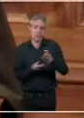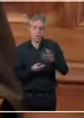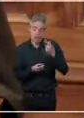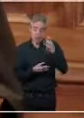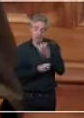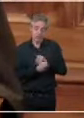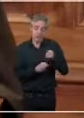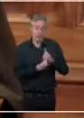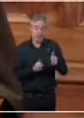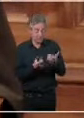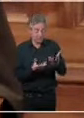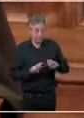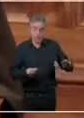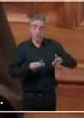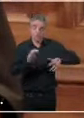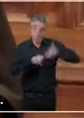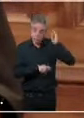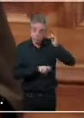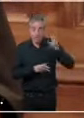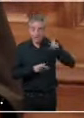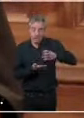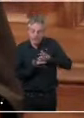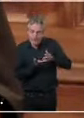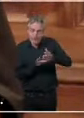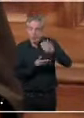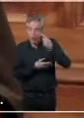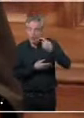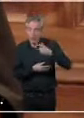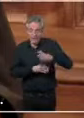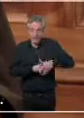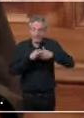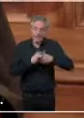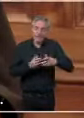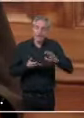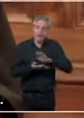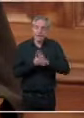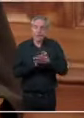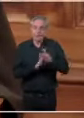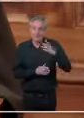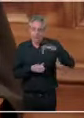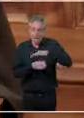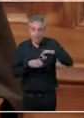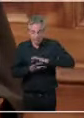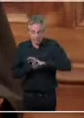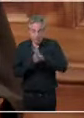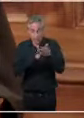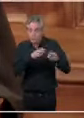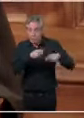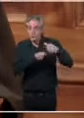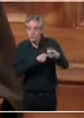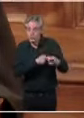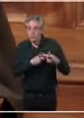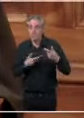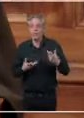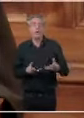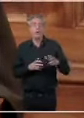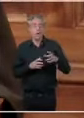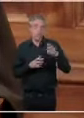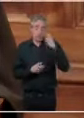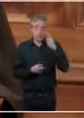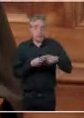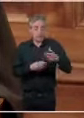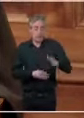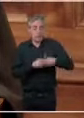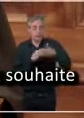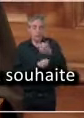avec des habitants volontaires un véritable parcours permettant de faire évoluer les pratiques alimentaires sur la durée. Ces démarches, elles aideront à